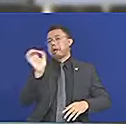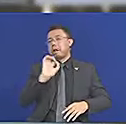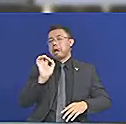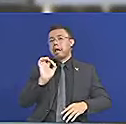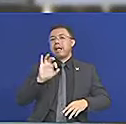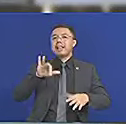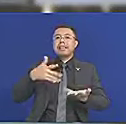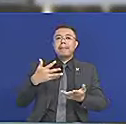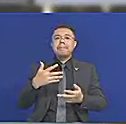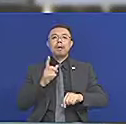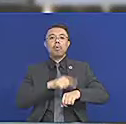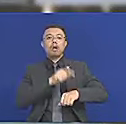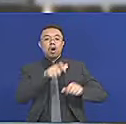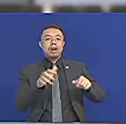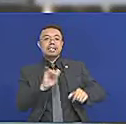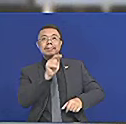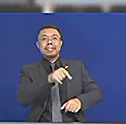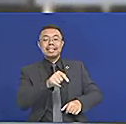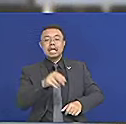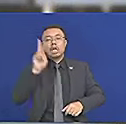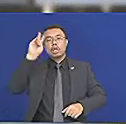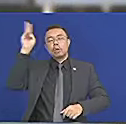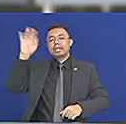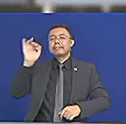seakan-akan tidak ada.